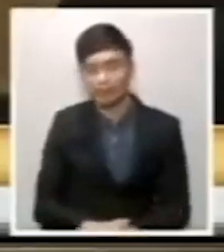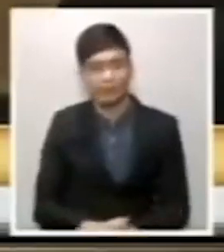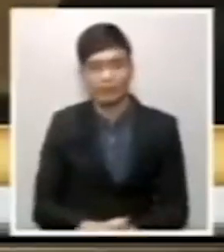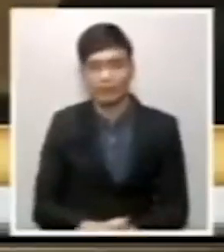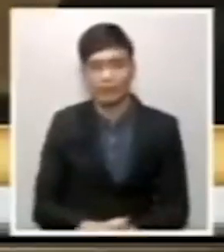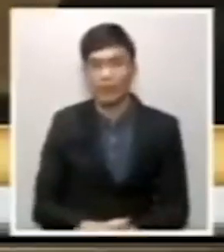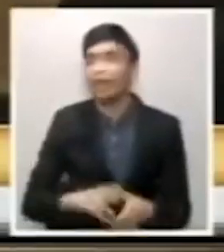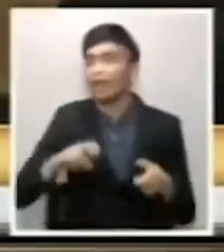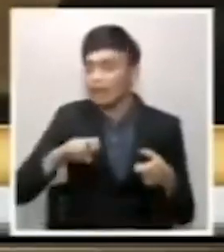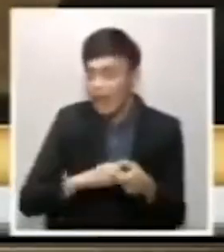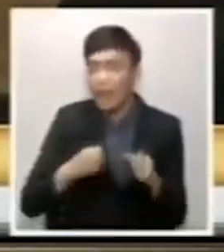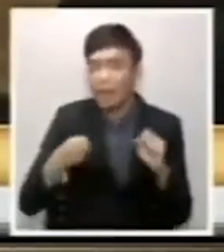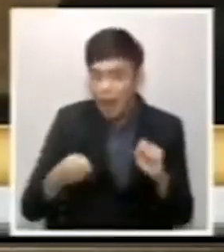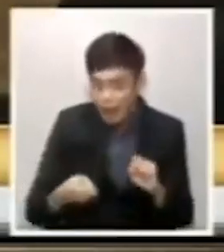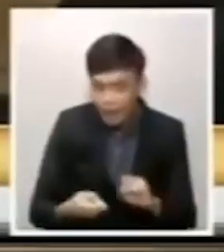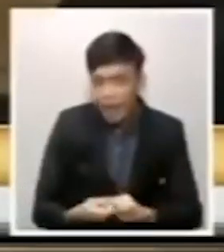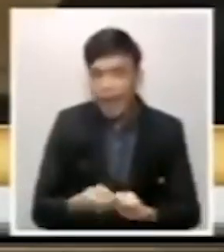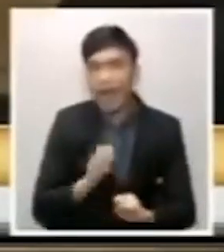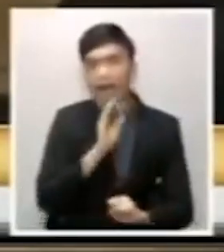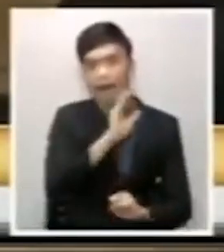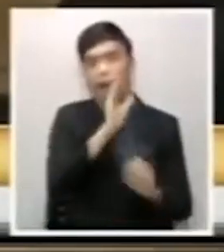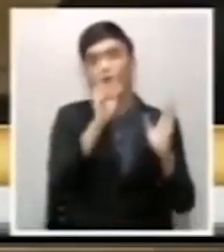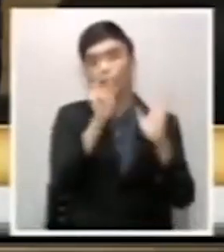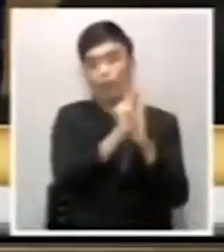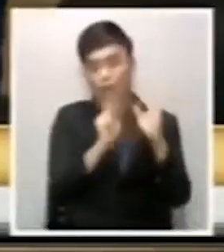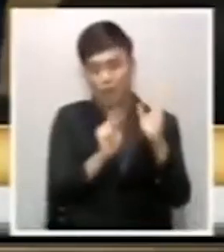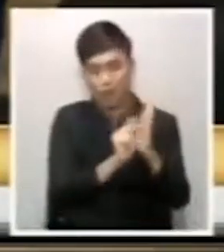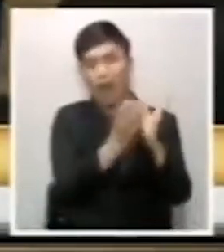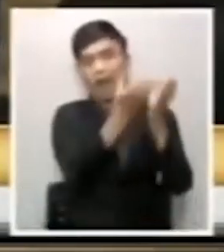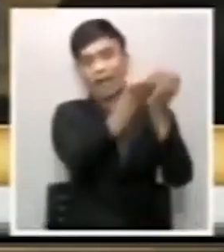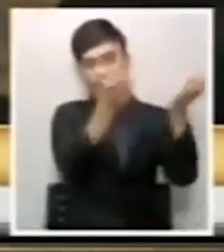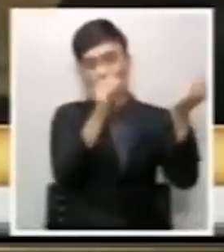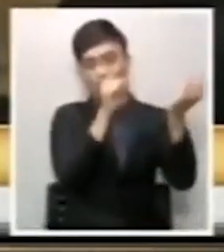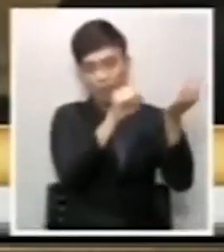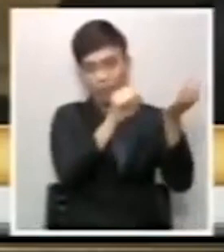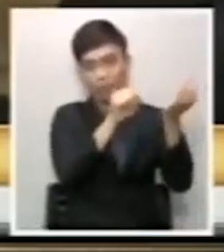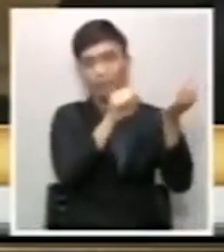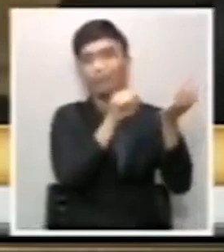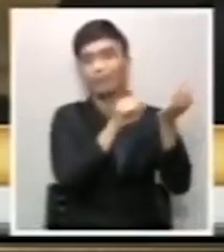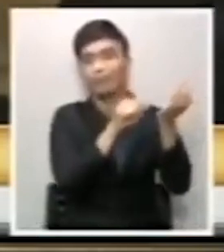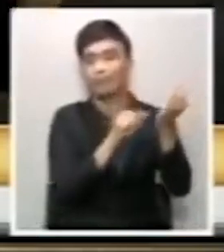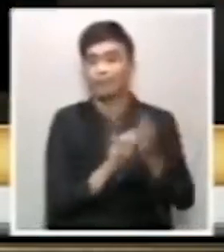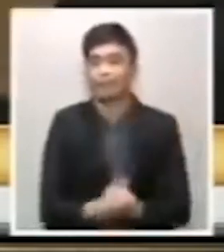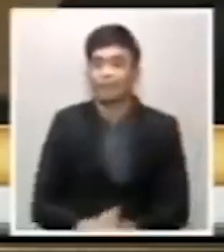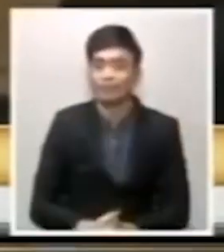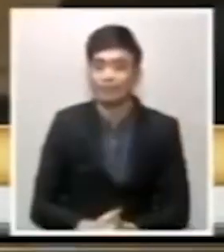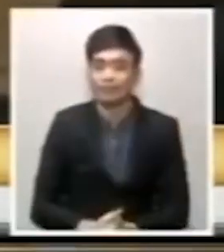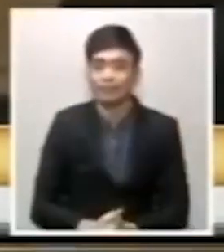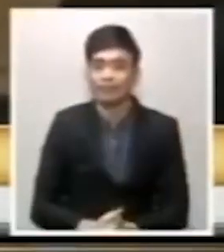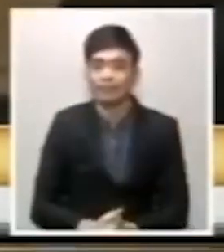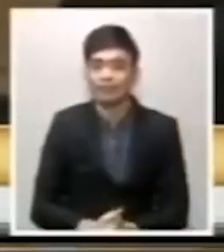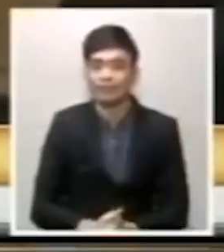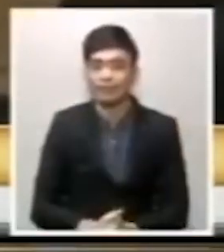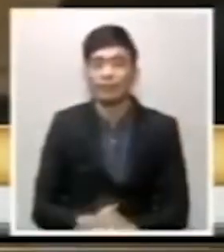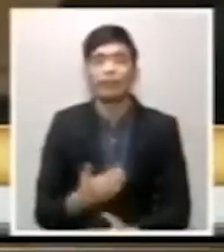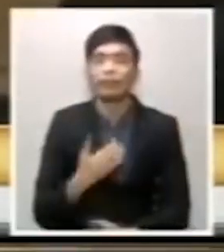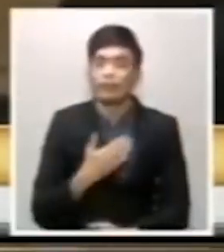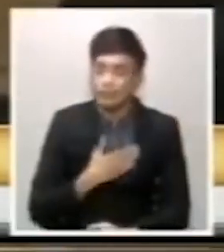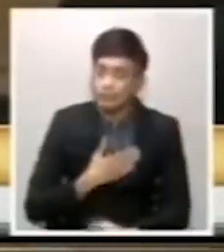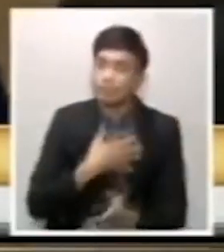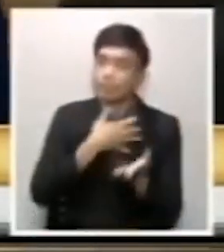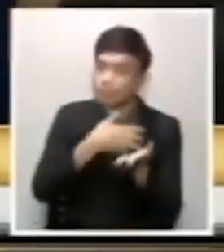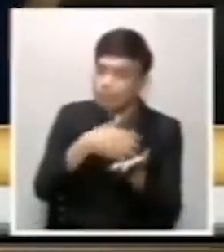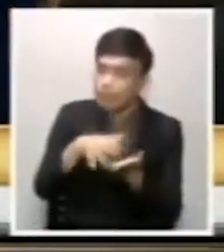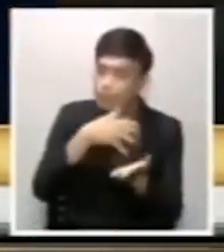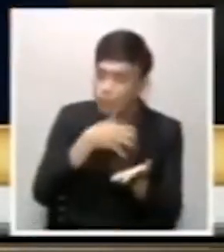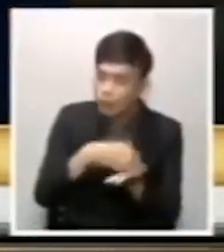นี่คือปัญหาที่มันเกิดขึ้นในรัฐธรรมนูญฉบับนี้ท่านประธานครับผมต้องเรียนกับท่านประ